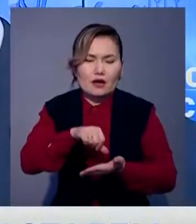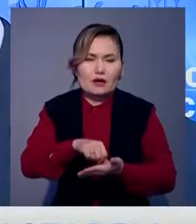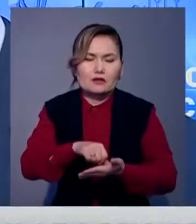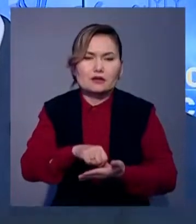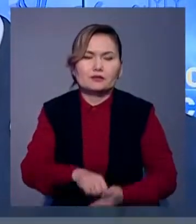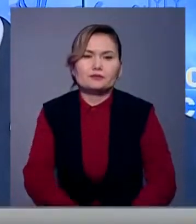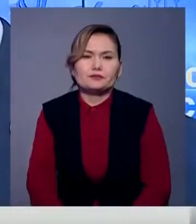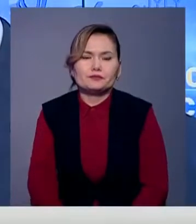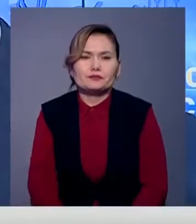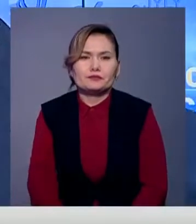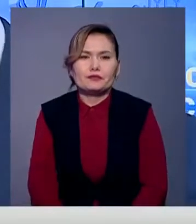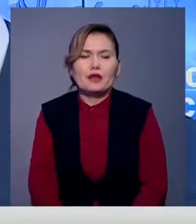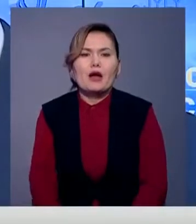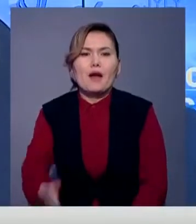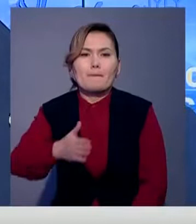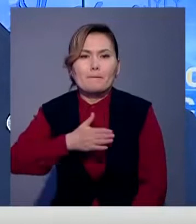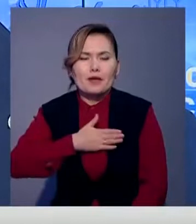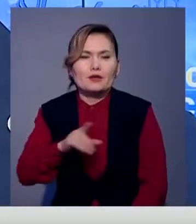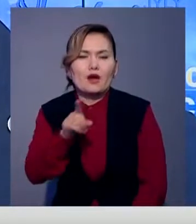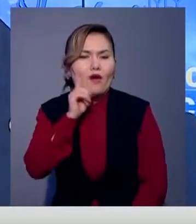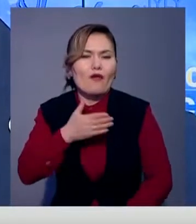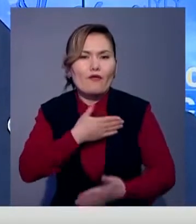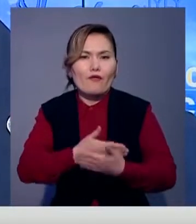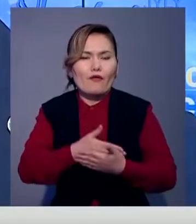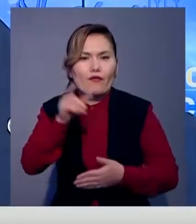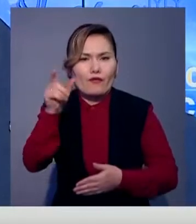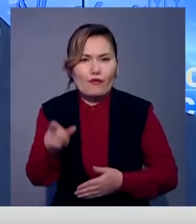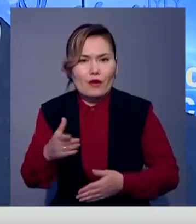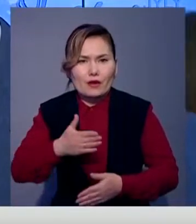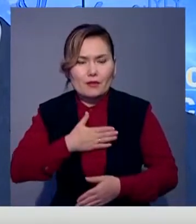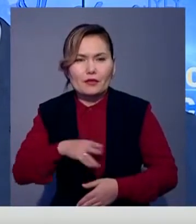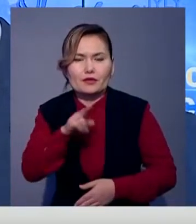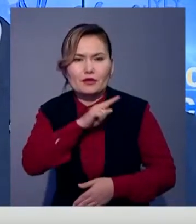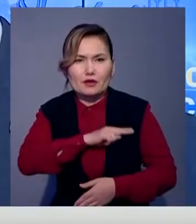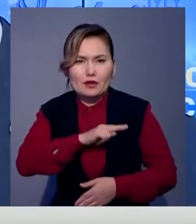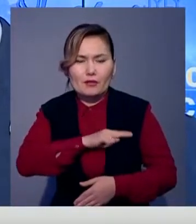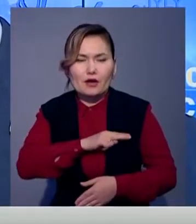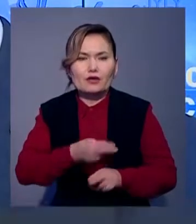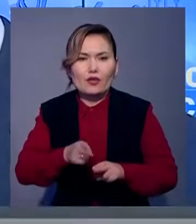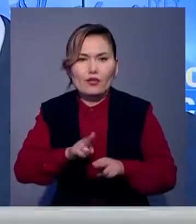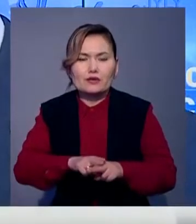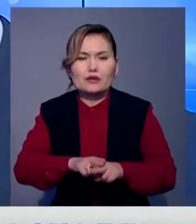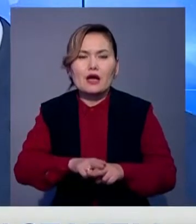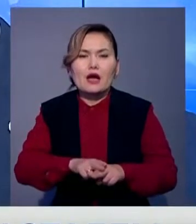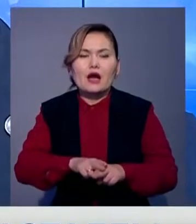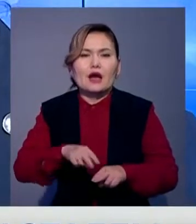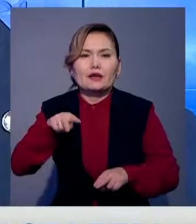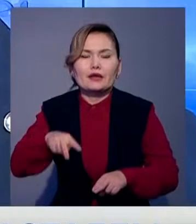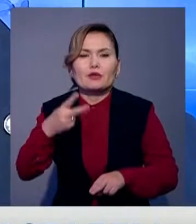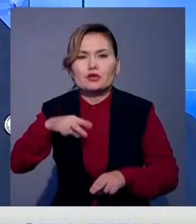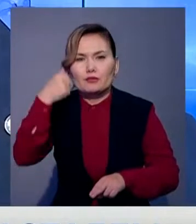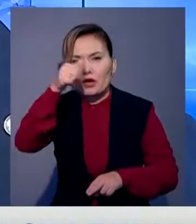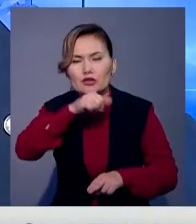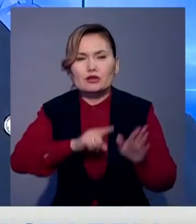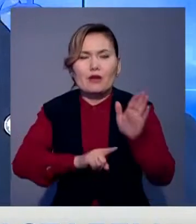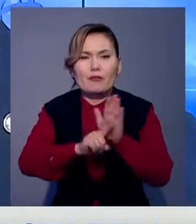Неге десеңіз, біз қазір мен волонтермін күліп қарайтын еді. Қазір Қасым Жомарт Кемелұлы айтты, волонтер жылы деген кезде енді ғана